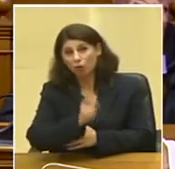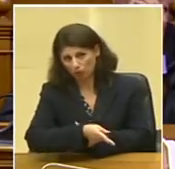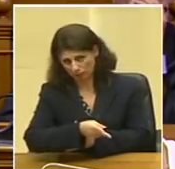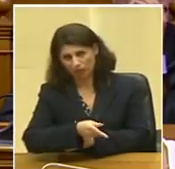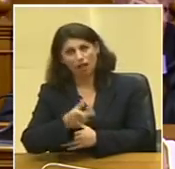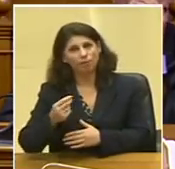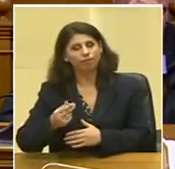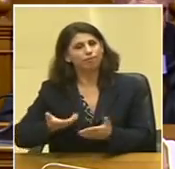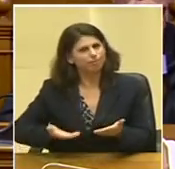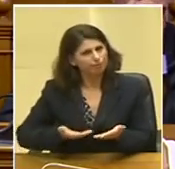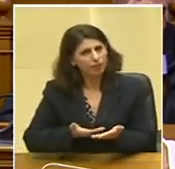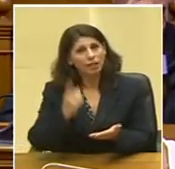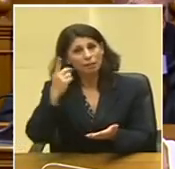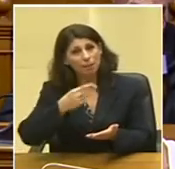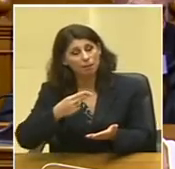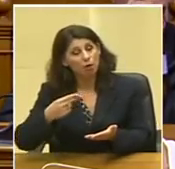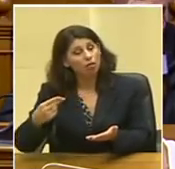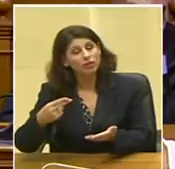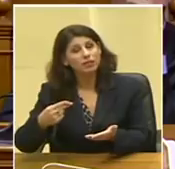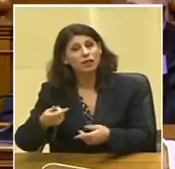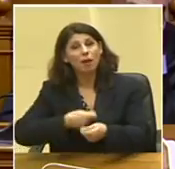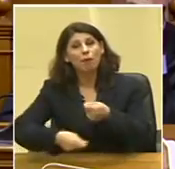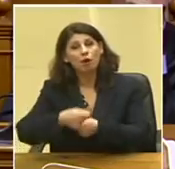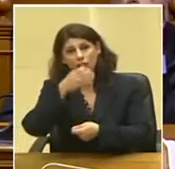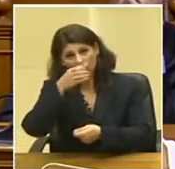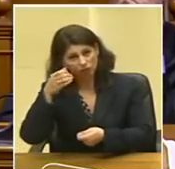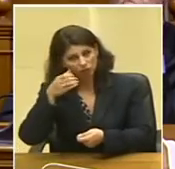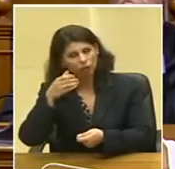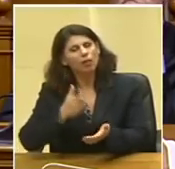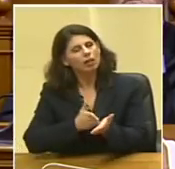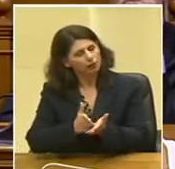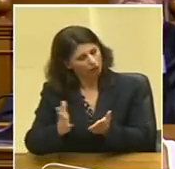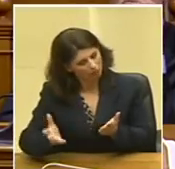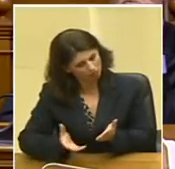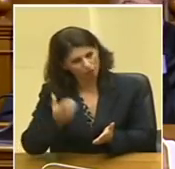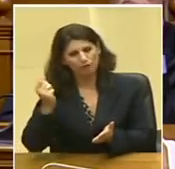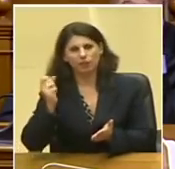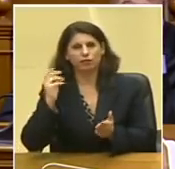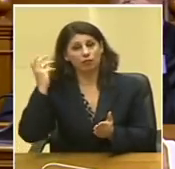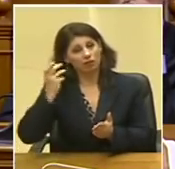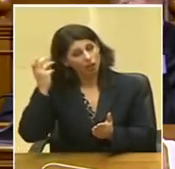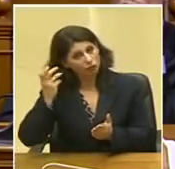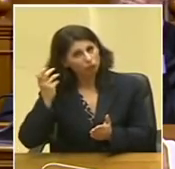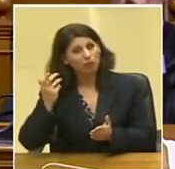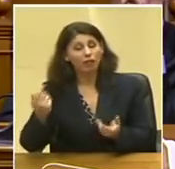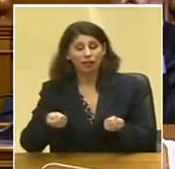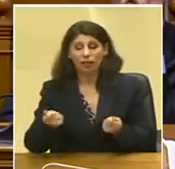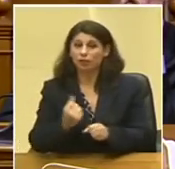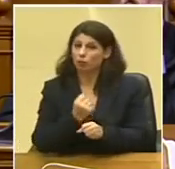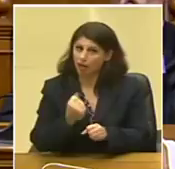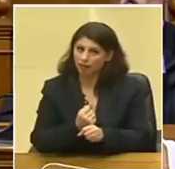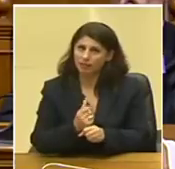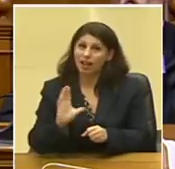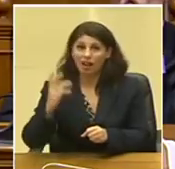διοκόμενος για μια υπόθεση εμπορίας ναρκωτικών. Η δικαιοσύνη θα βρει, βεβαίως, φαντάζομαι, και θα κάνει τη δουλειά της.